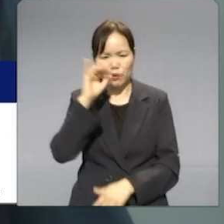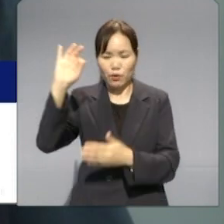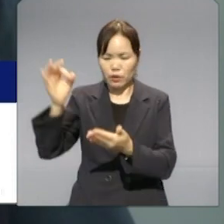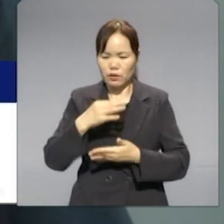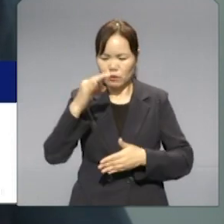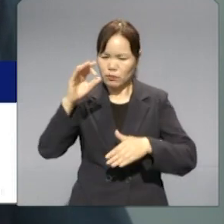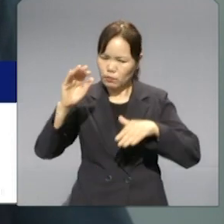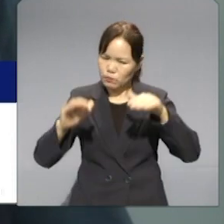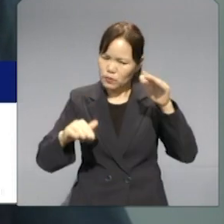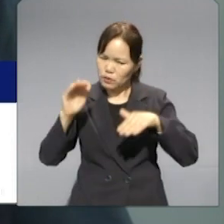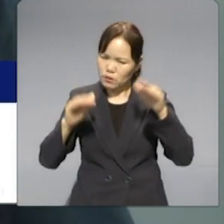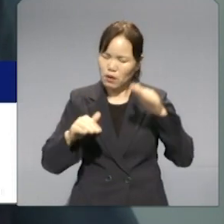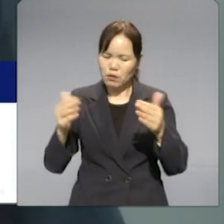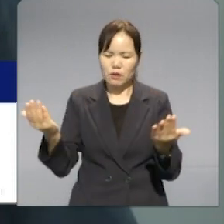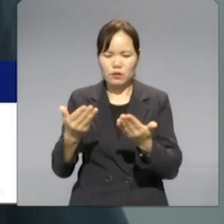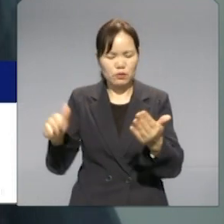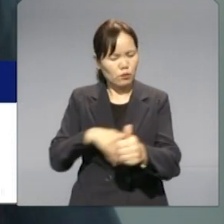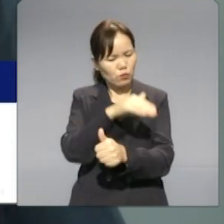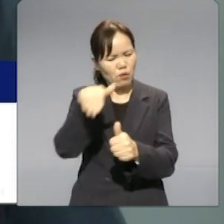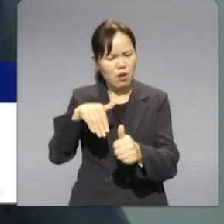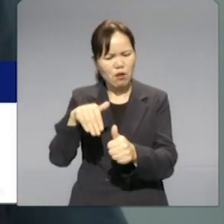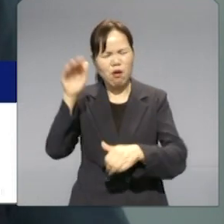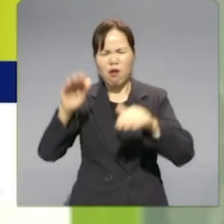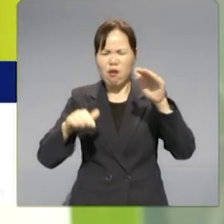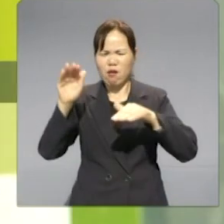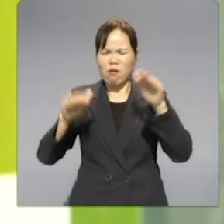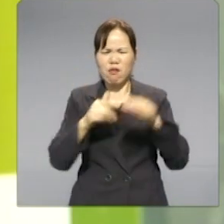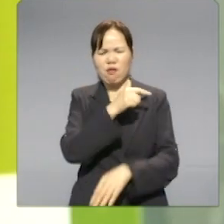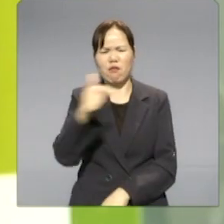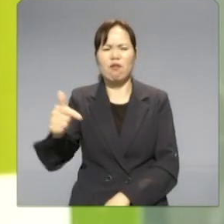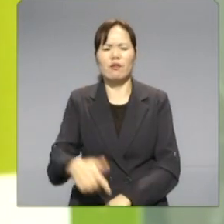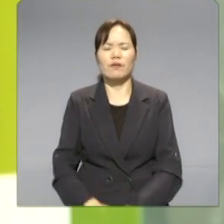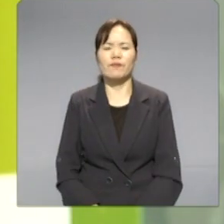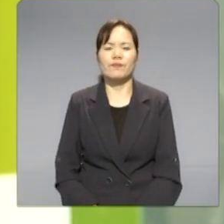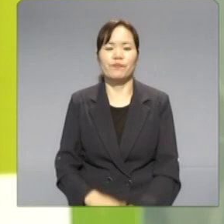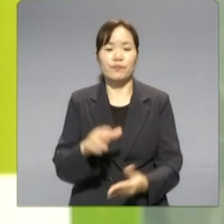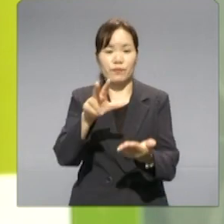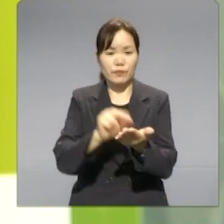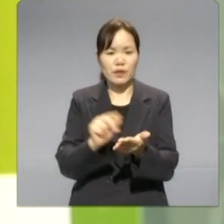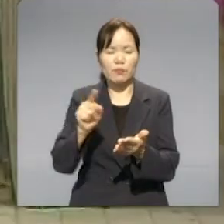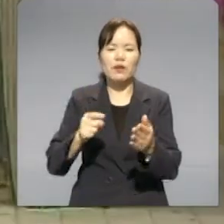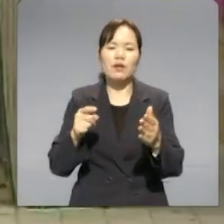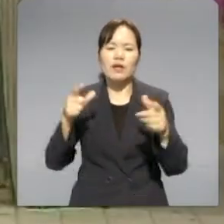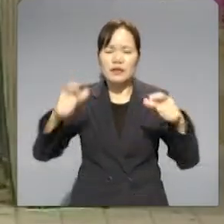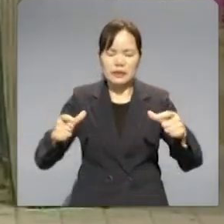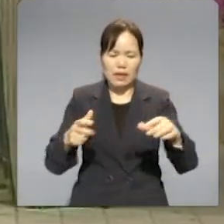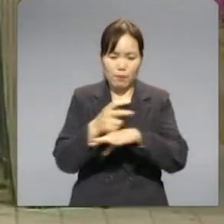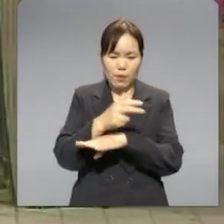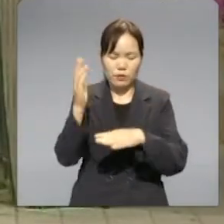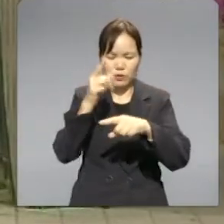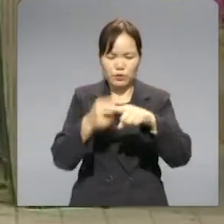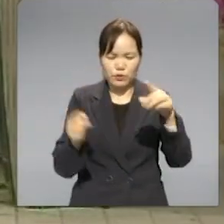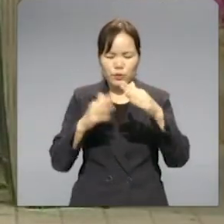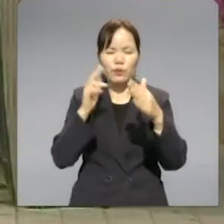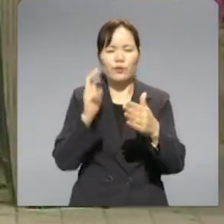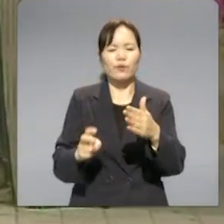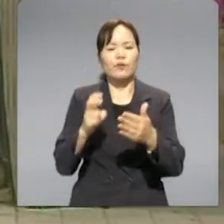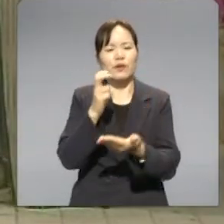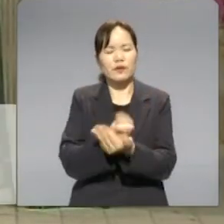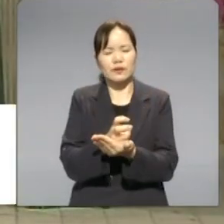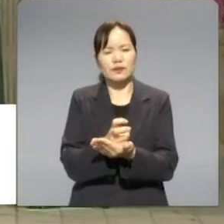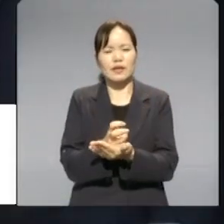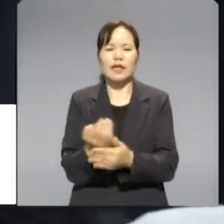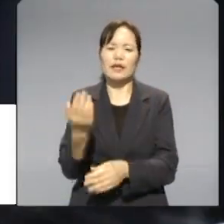차이에서부터 근로 조건까지 너무 천차만별의 그런 쟁점은 시내버스 준공 경제입니다 지난해